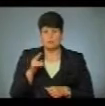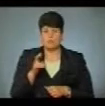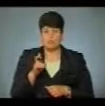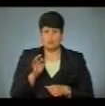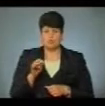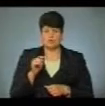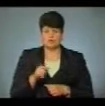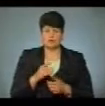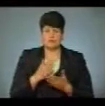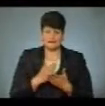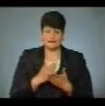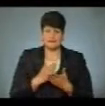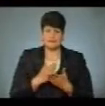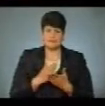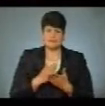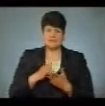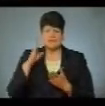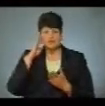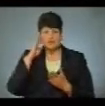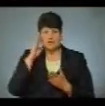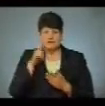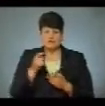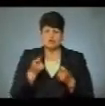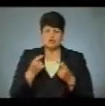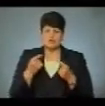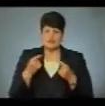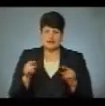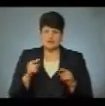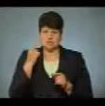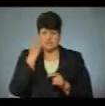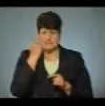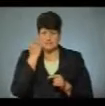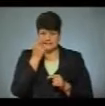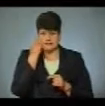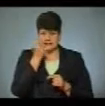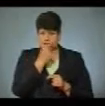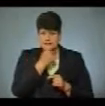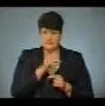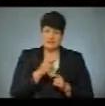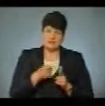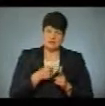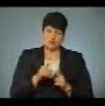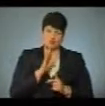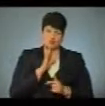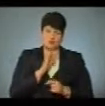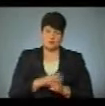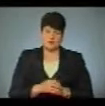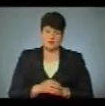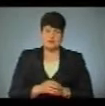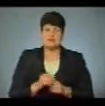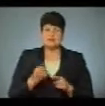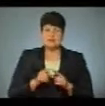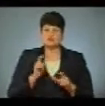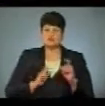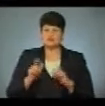є такі, ну, для чоловіків трошки інакші зіниці, ніж у жінок. Це студенти